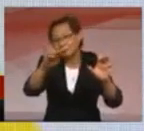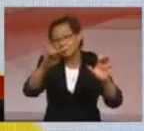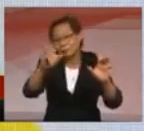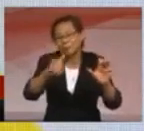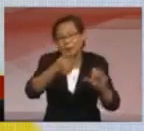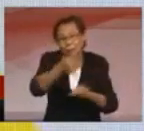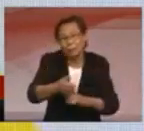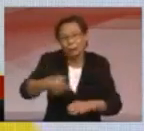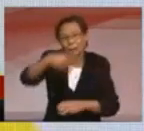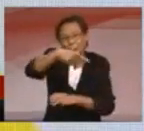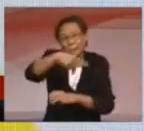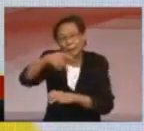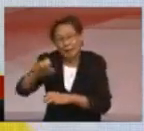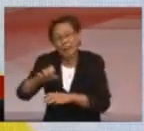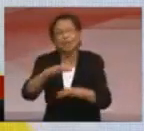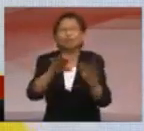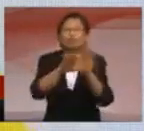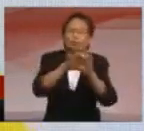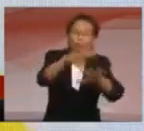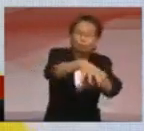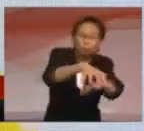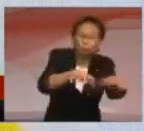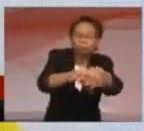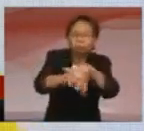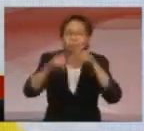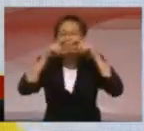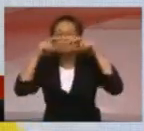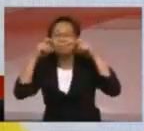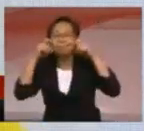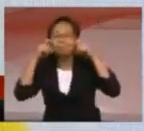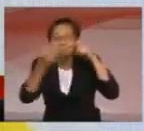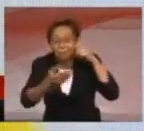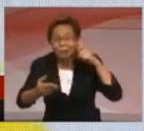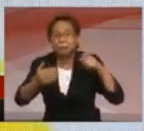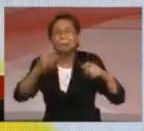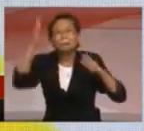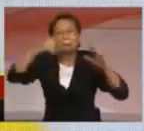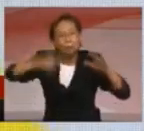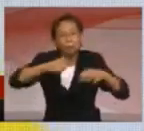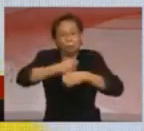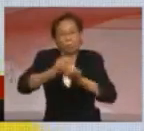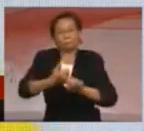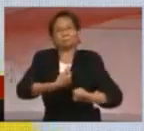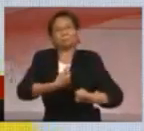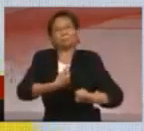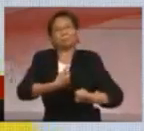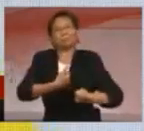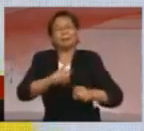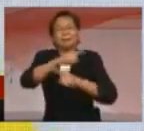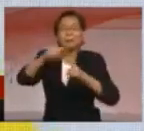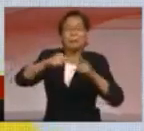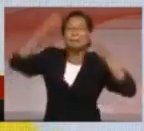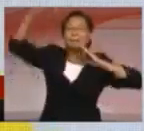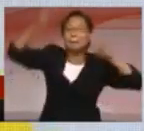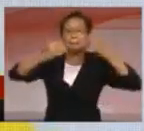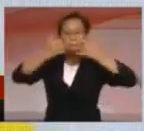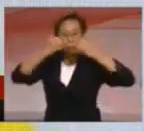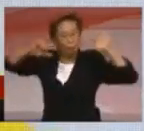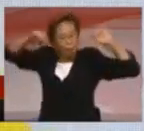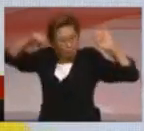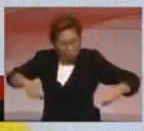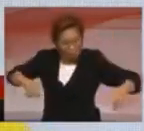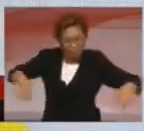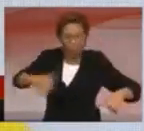pelindungan peribadi seperti sarung tangan dan pelitup muka dan lain-lain lagi. Dan apabila negara kita mempunyai